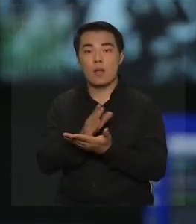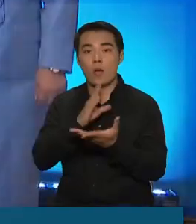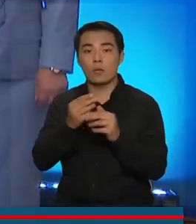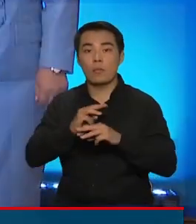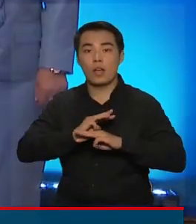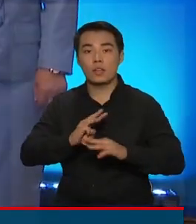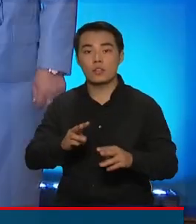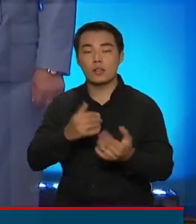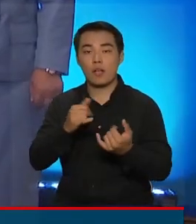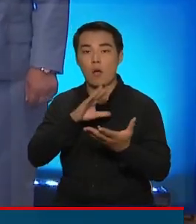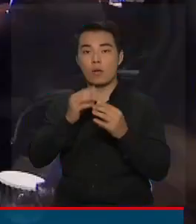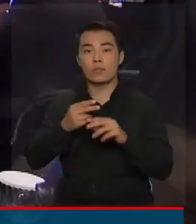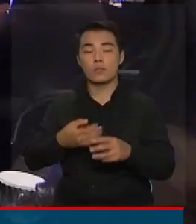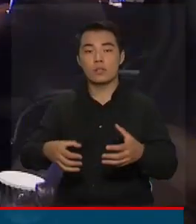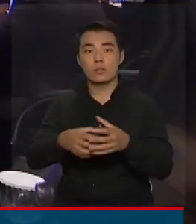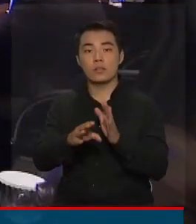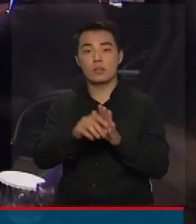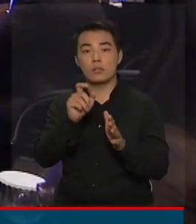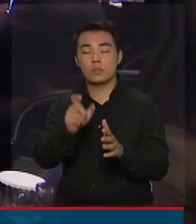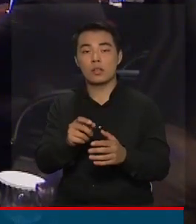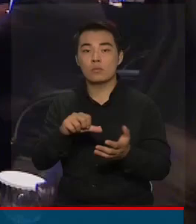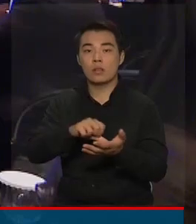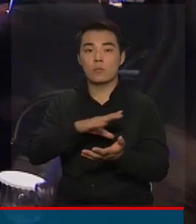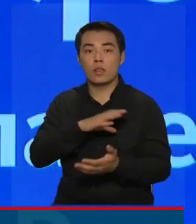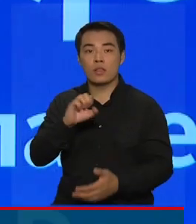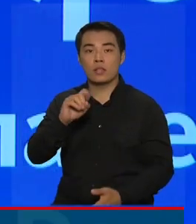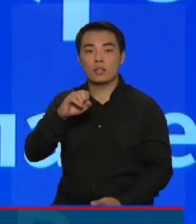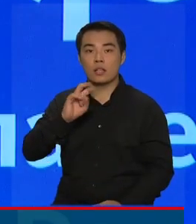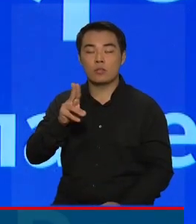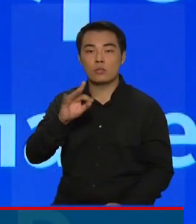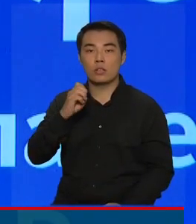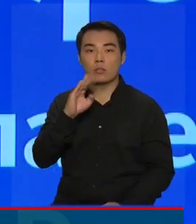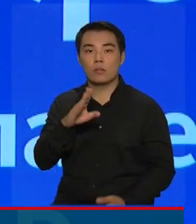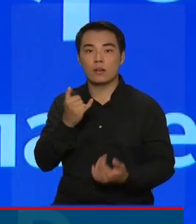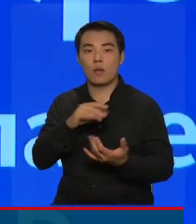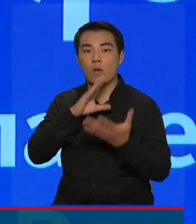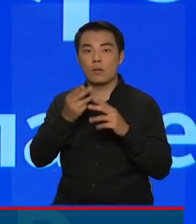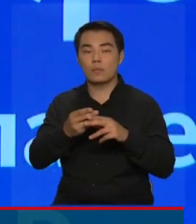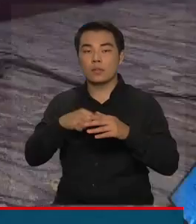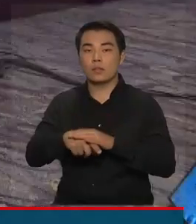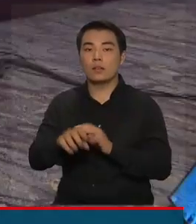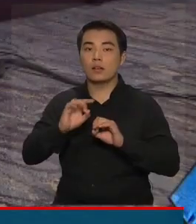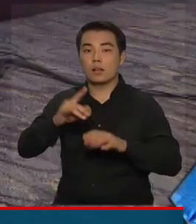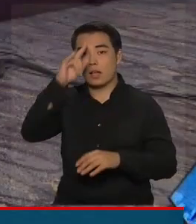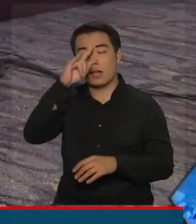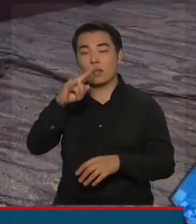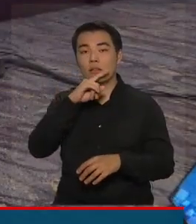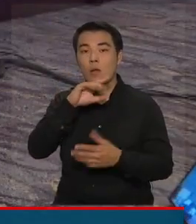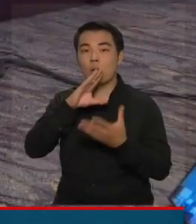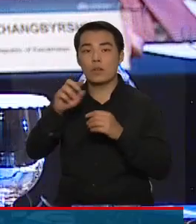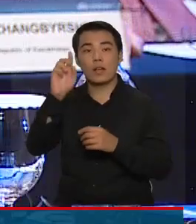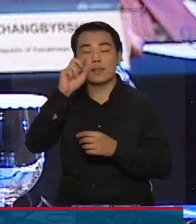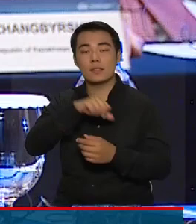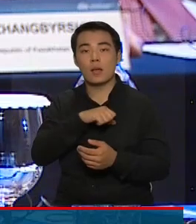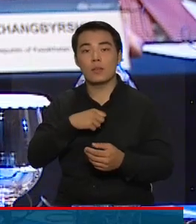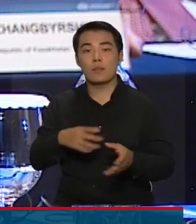мәжіліс төрағасы бастаған бір топ депутат қатысты. Ерлан Қошанов аймақтағы елдермен байланысты бекемдеу Қазақстанның сыртқы саясаттағы